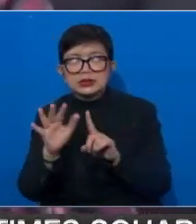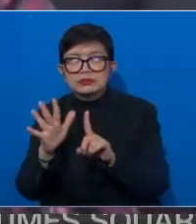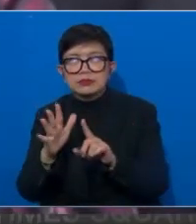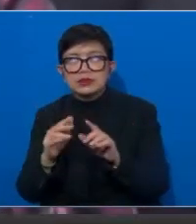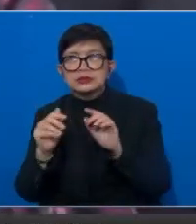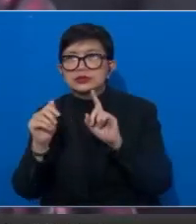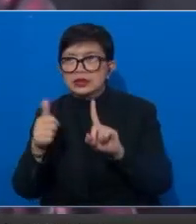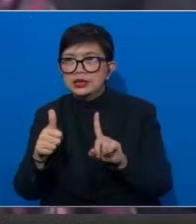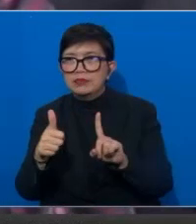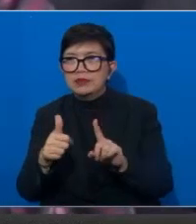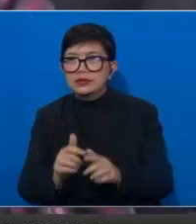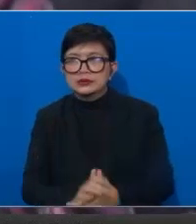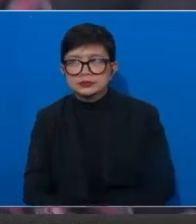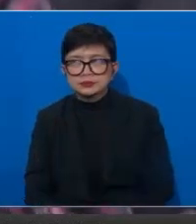16.